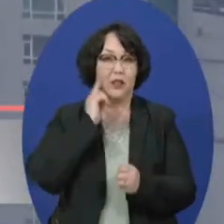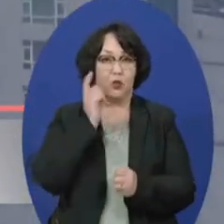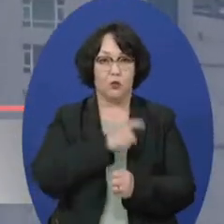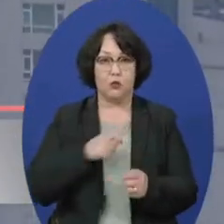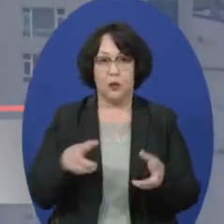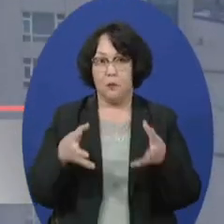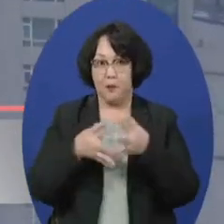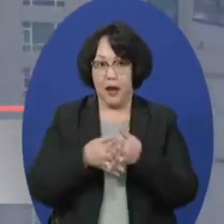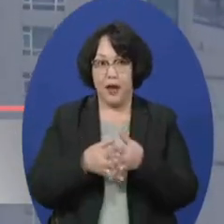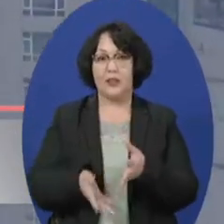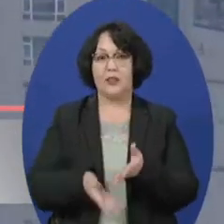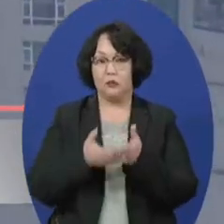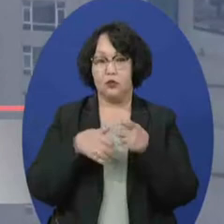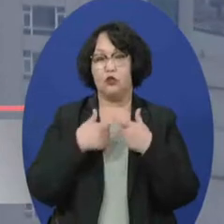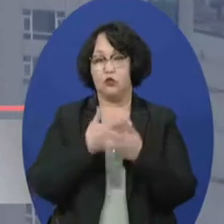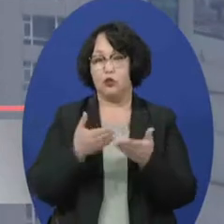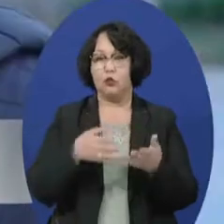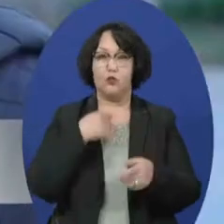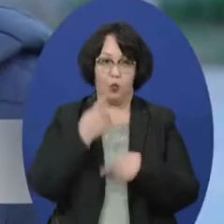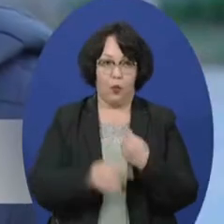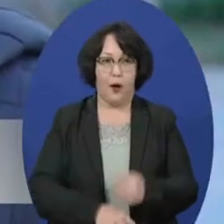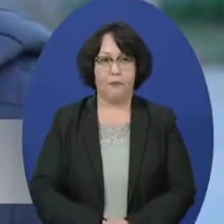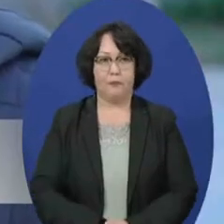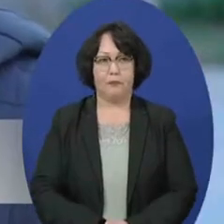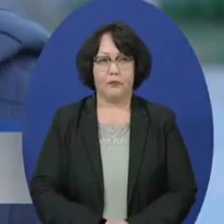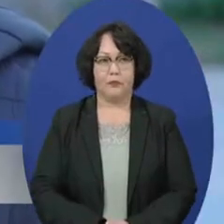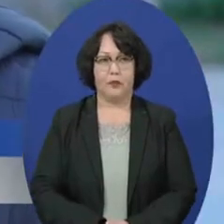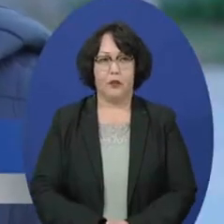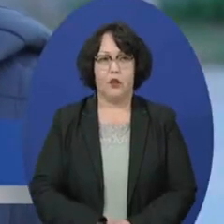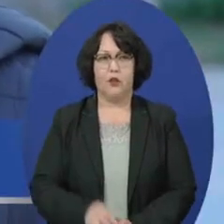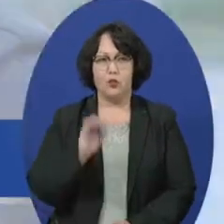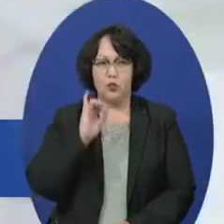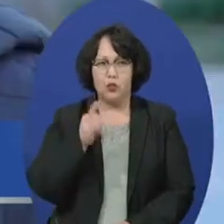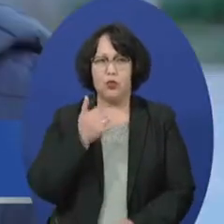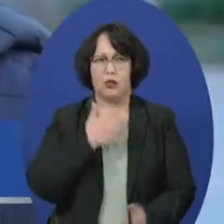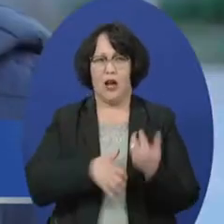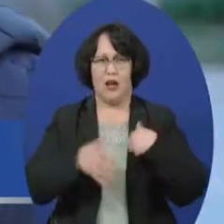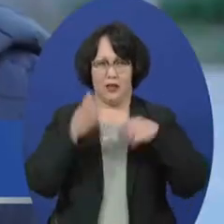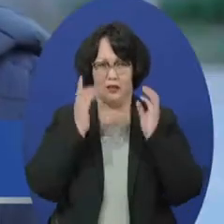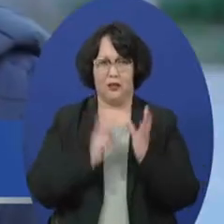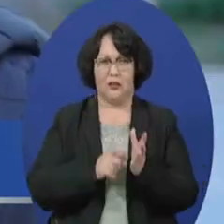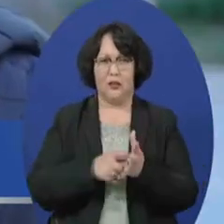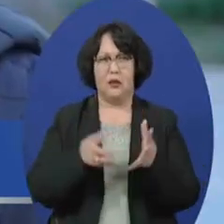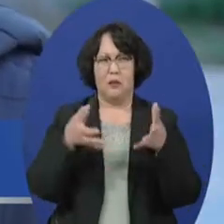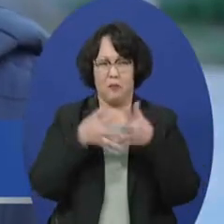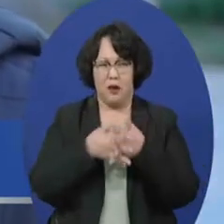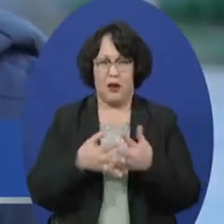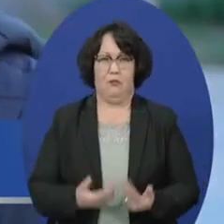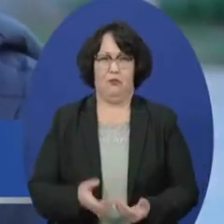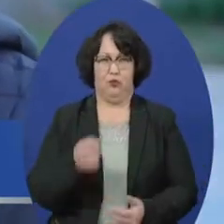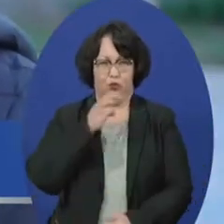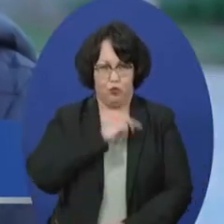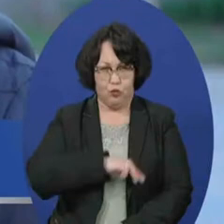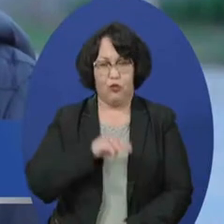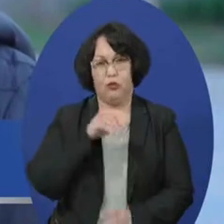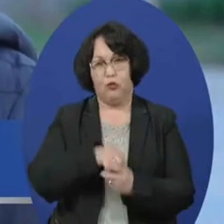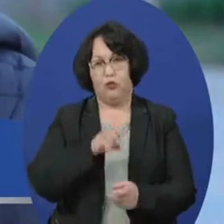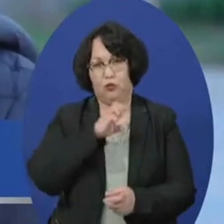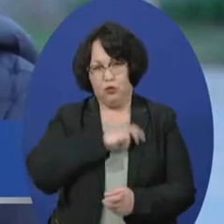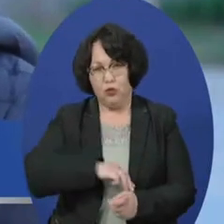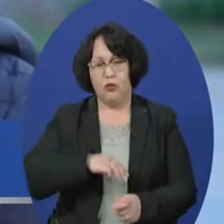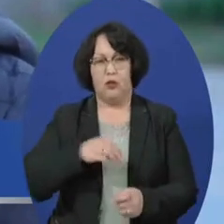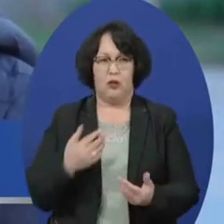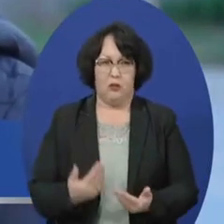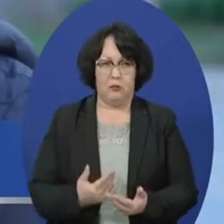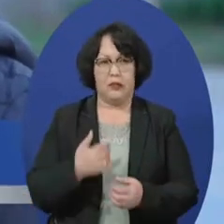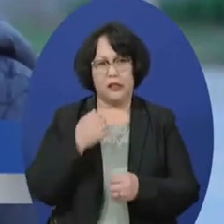орон сууцны дэмжлэг үзүүлэх тухай байлаа. Яг юу тулгамдж байгаа юм бэ гэхээр байрны төлөө л үнэндээ явж штэ. А тэгэхээр бол